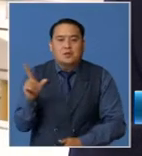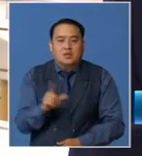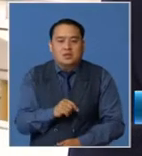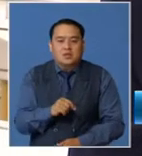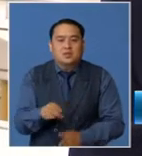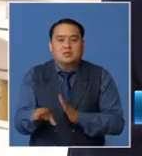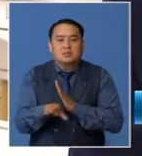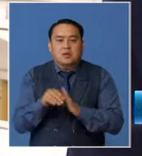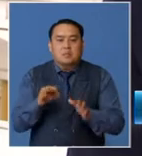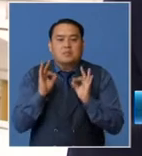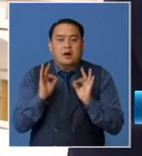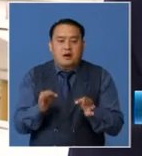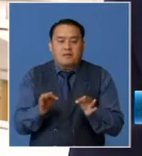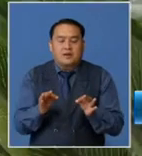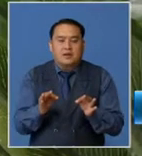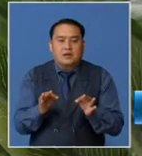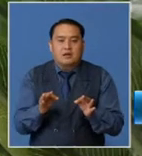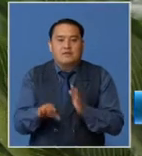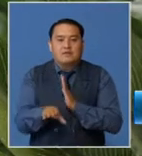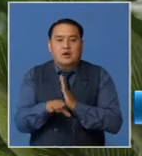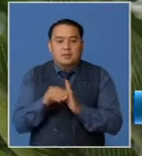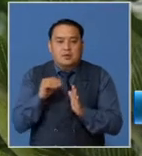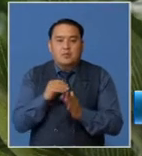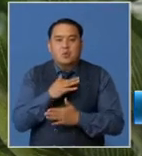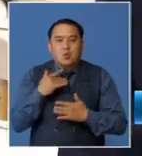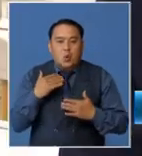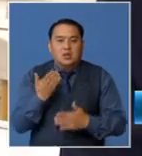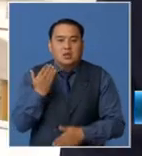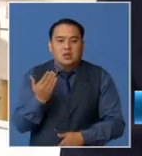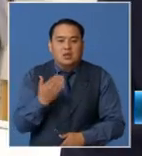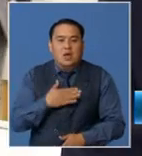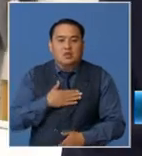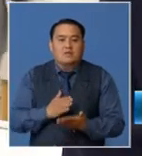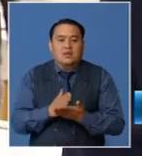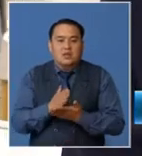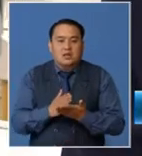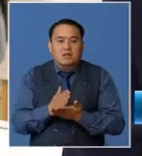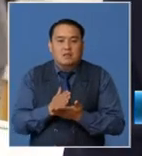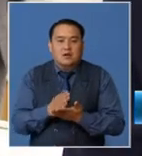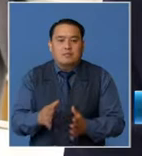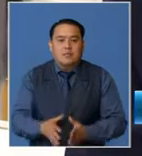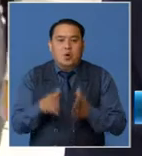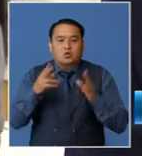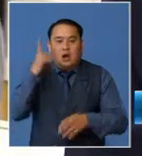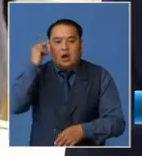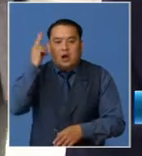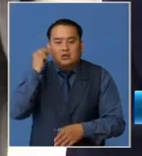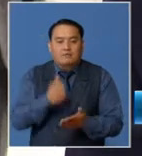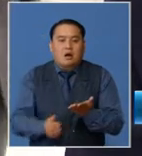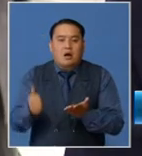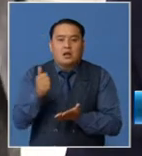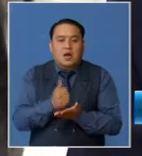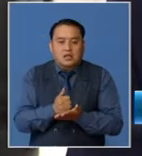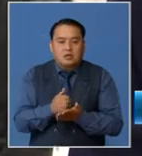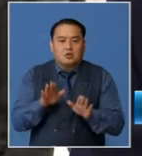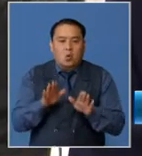избирательный участок, правильно проголосовать. И для многих наших ветеранов большое количество кандидатов –